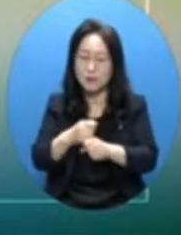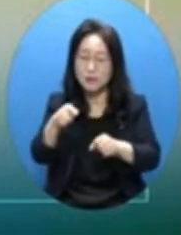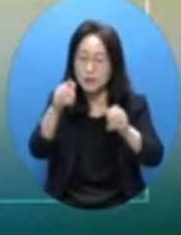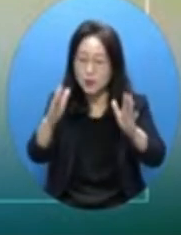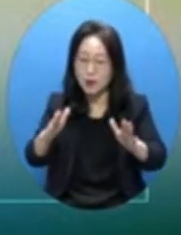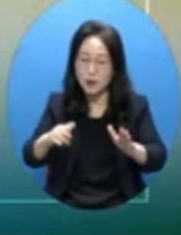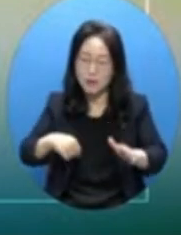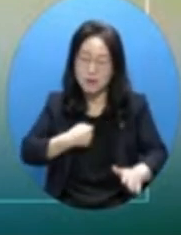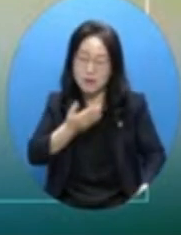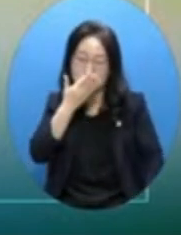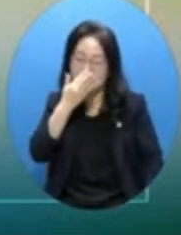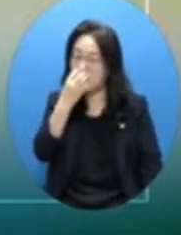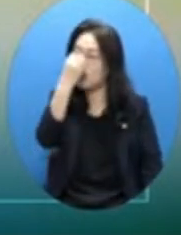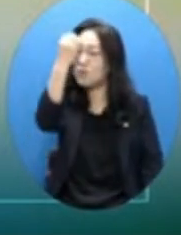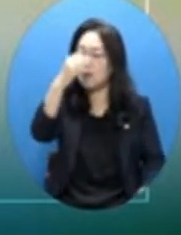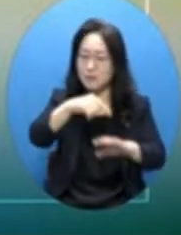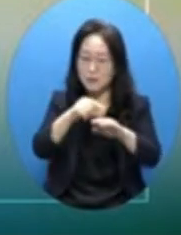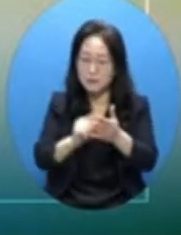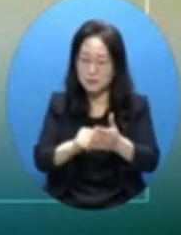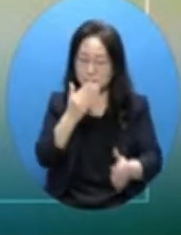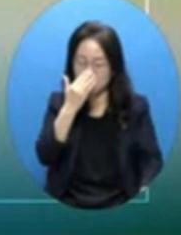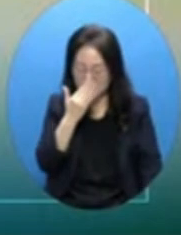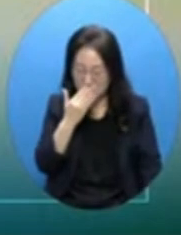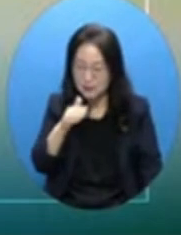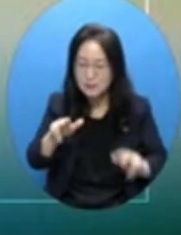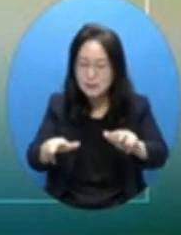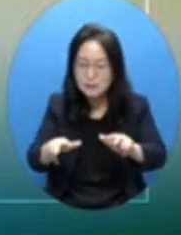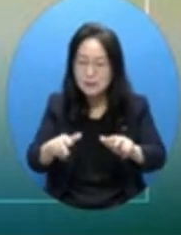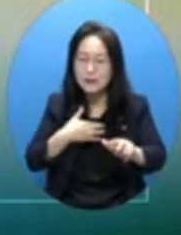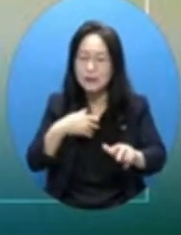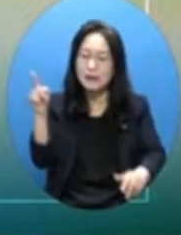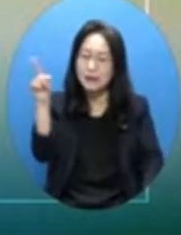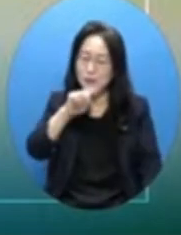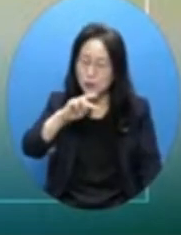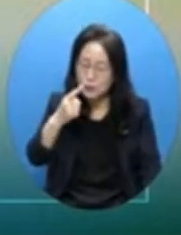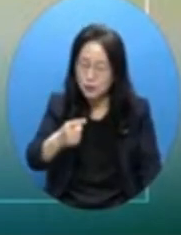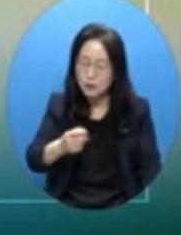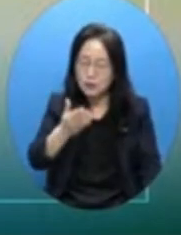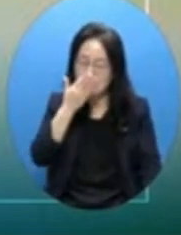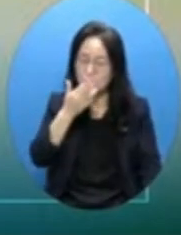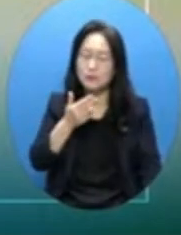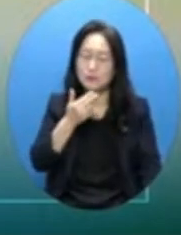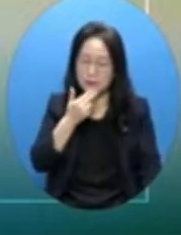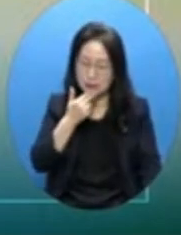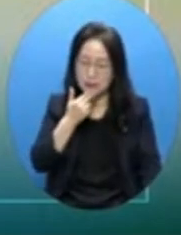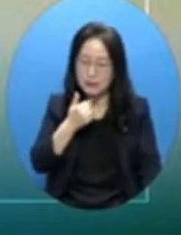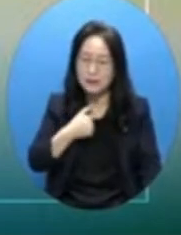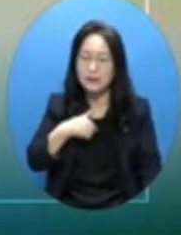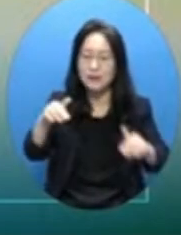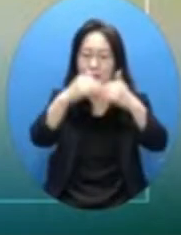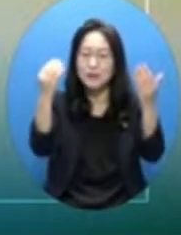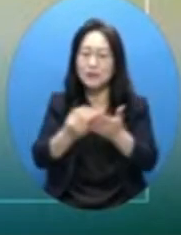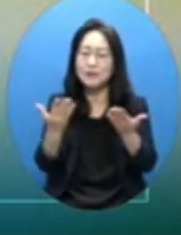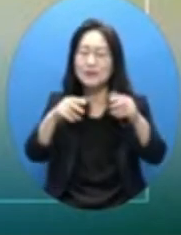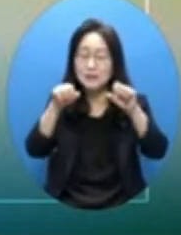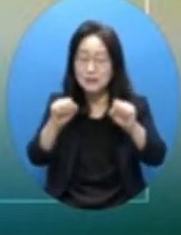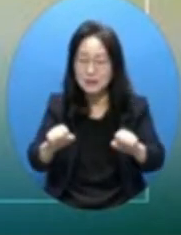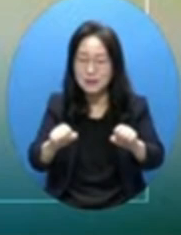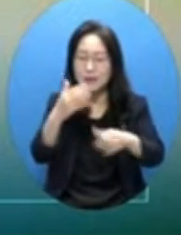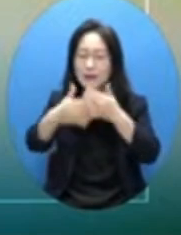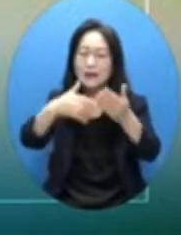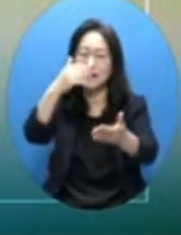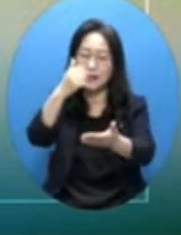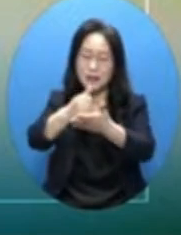같았던 나의 높아진 마음들을 만져주시고 나는 아무것도 할 수 없는 존재이며 모든 일은 살아계신